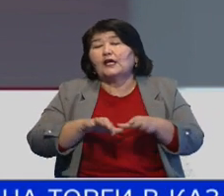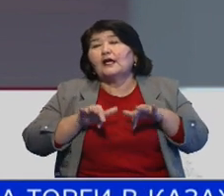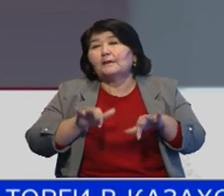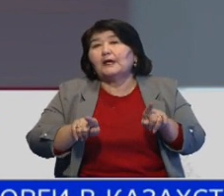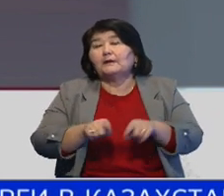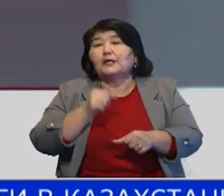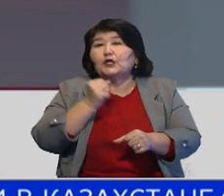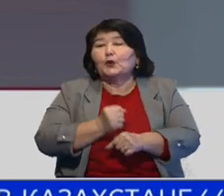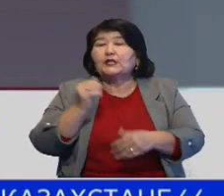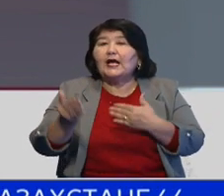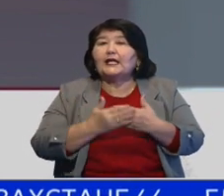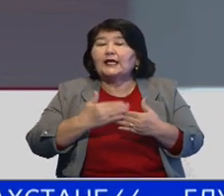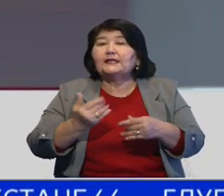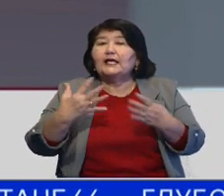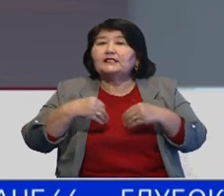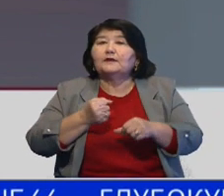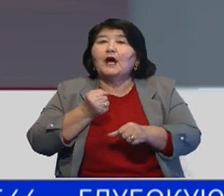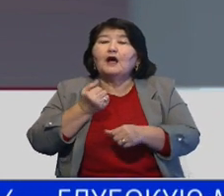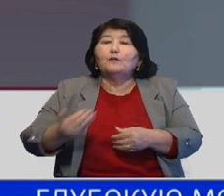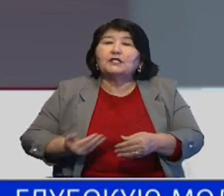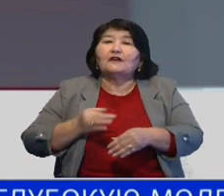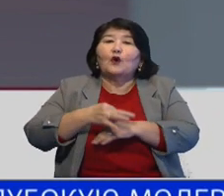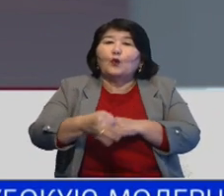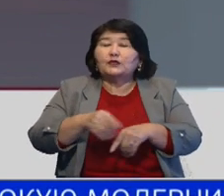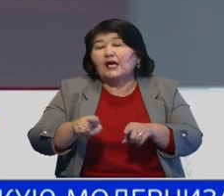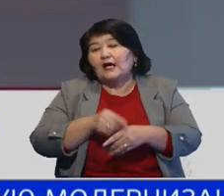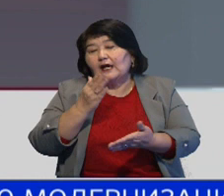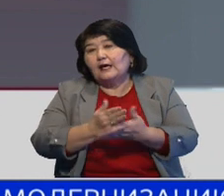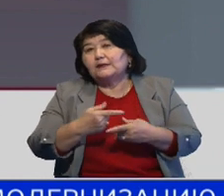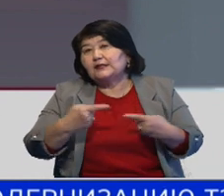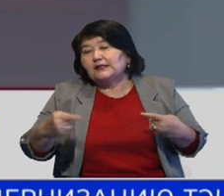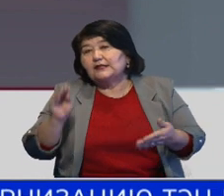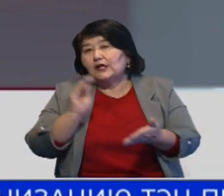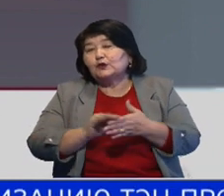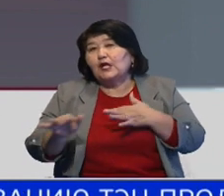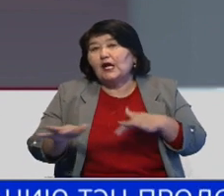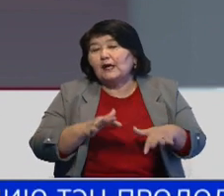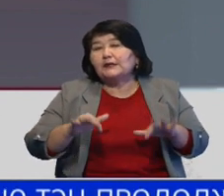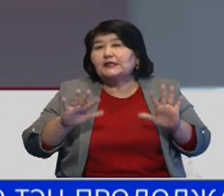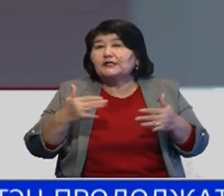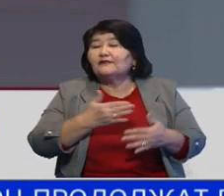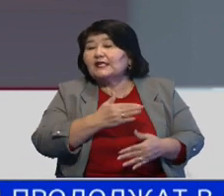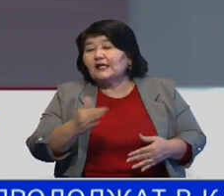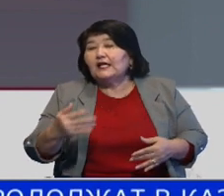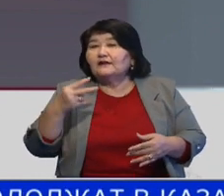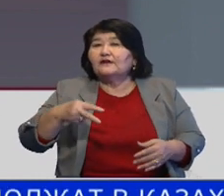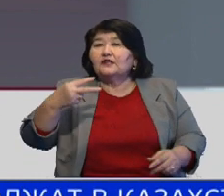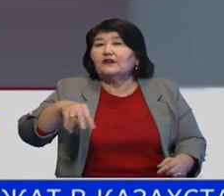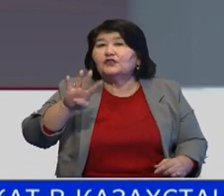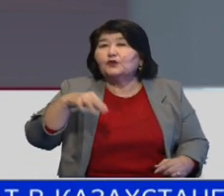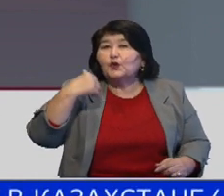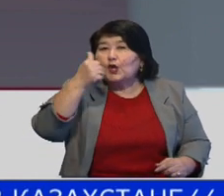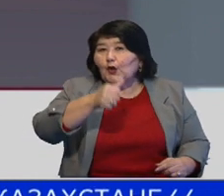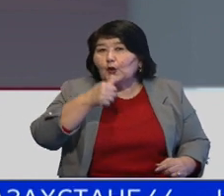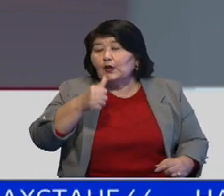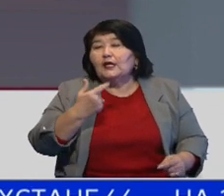по ужесточению наказаний за семейно-бытовое насилие. Обозначил и другие узловые даты и мероприятия событийного ряда на 2024